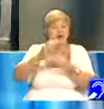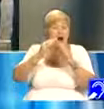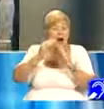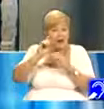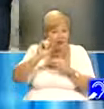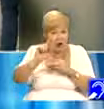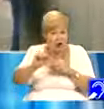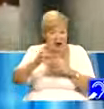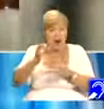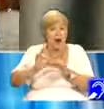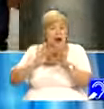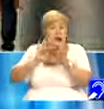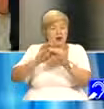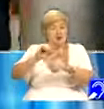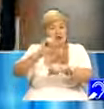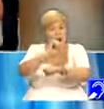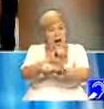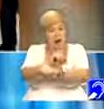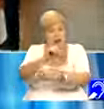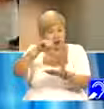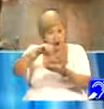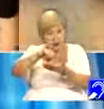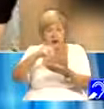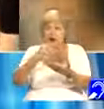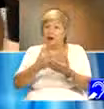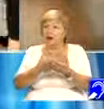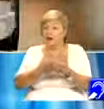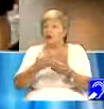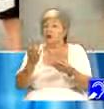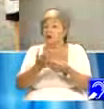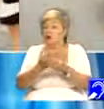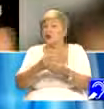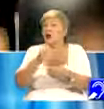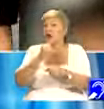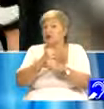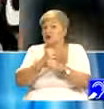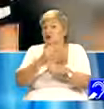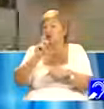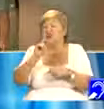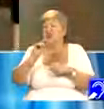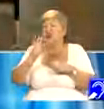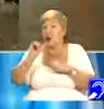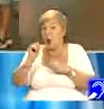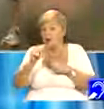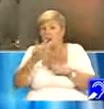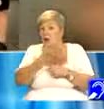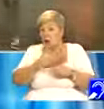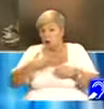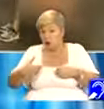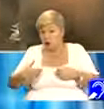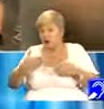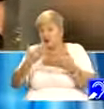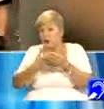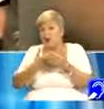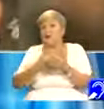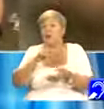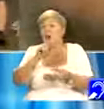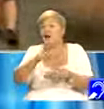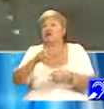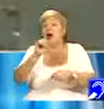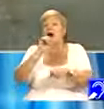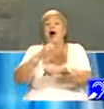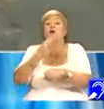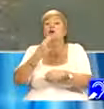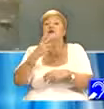îi vor conduce la arestul central, și asta pentru că ancheta a fost făcută aici, la DICOT, sediul central, și de aceea, iată, vor face și arestul în capitală,